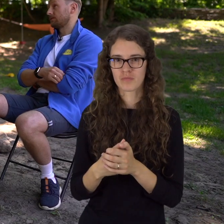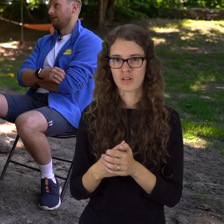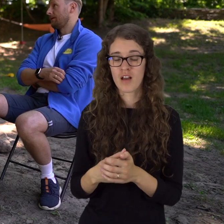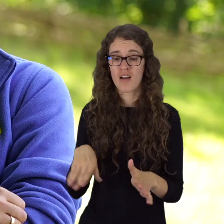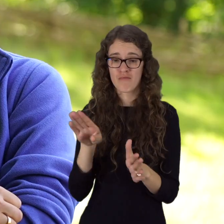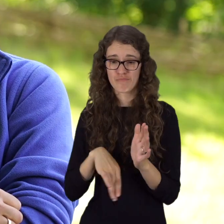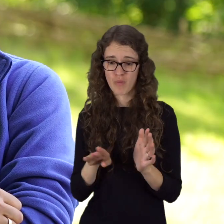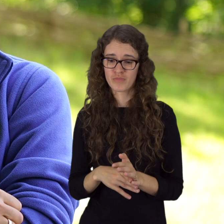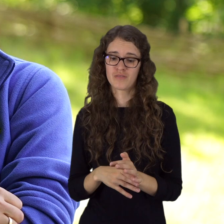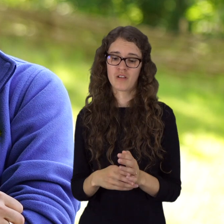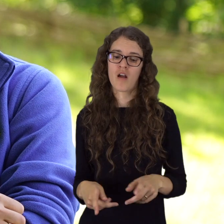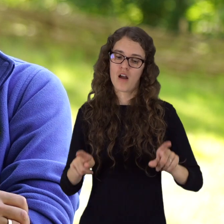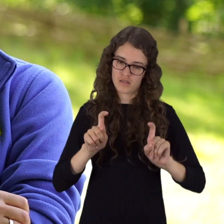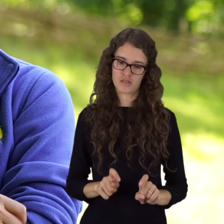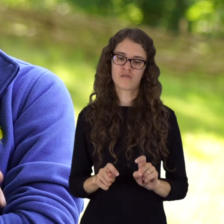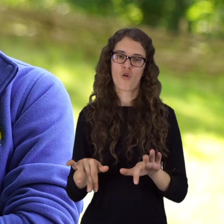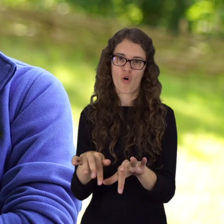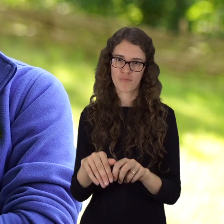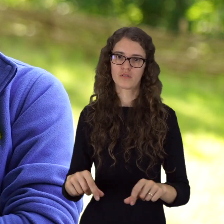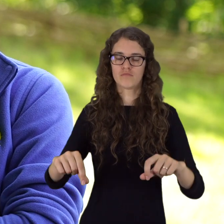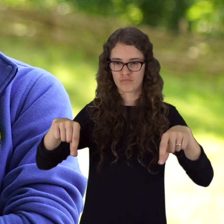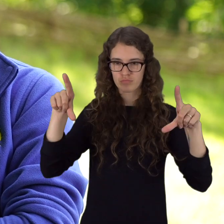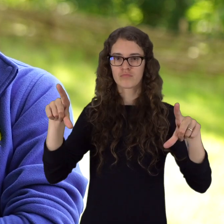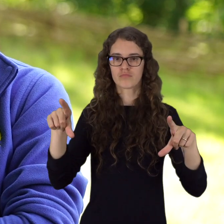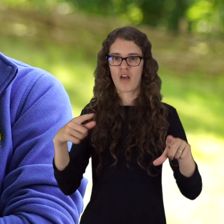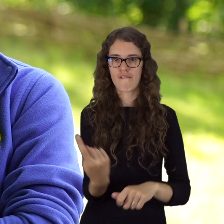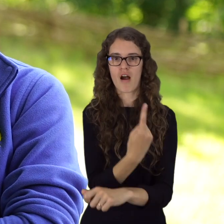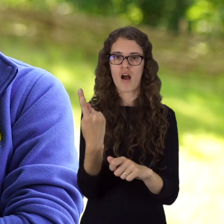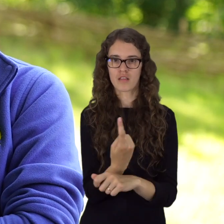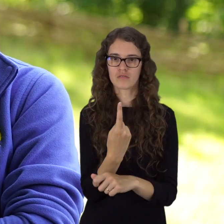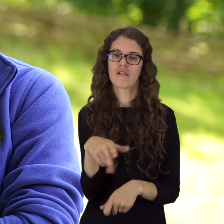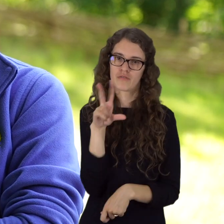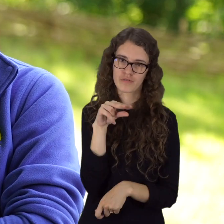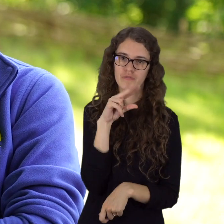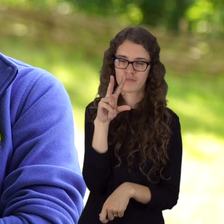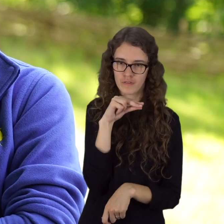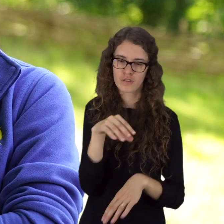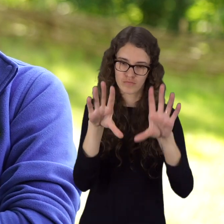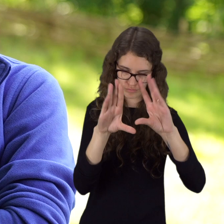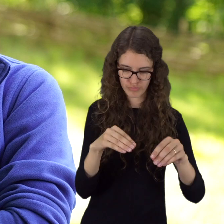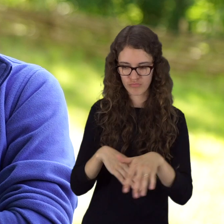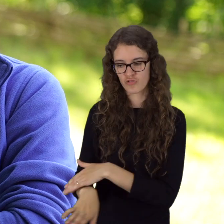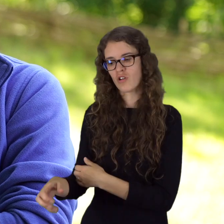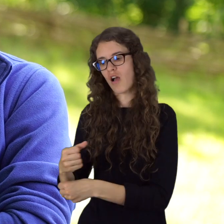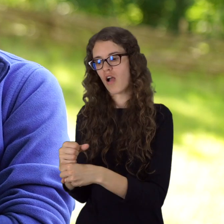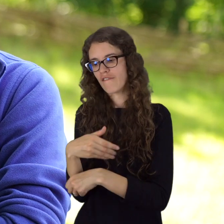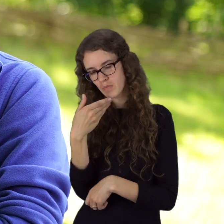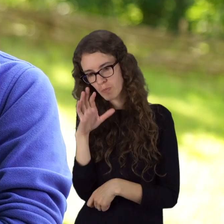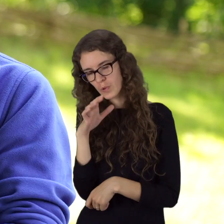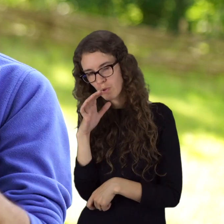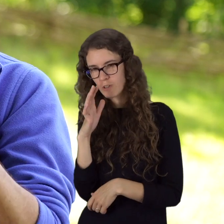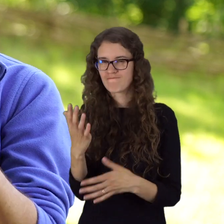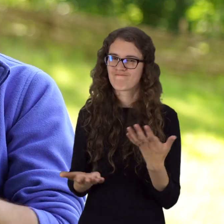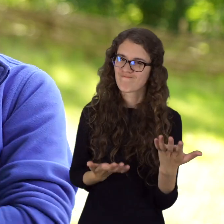nes ateiti, atsisėsti, įjungti kompiuterį ir po valandos išjungti ir nueiti gerti kavos arba,